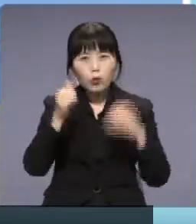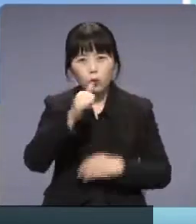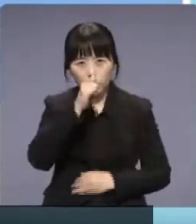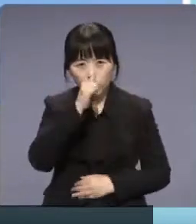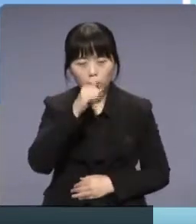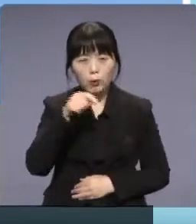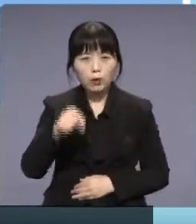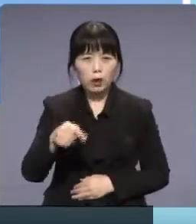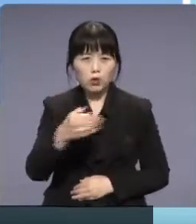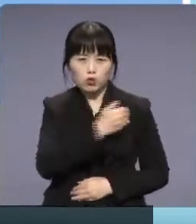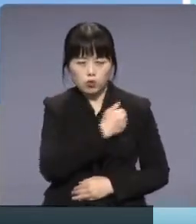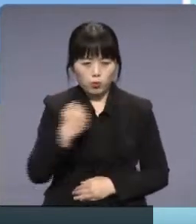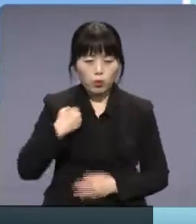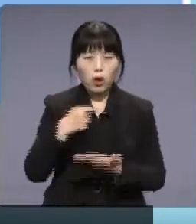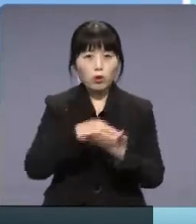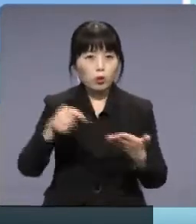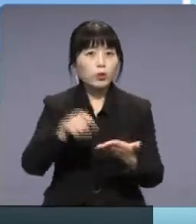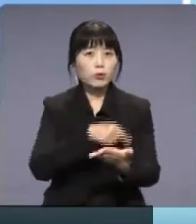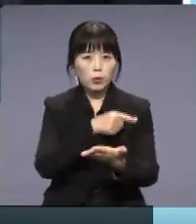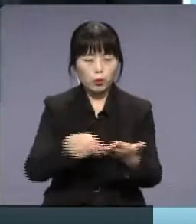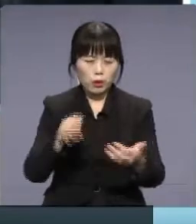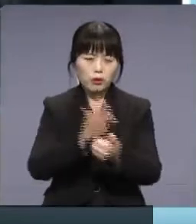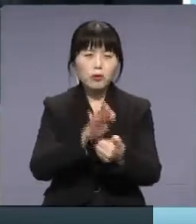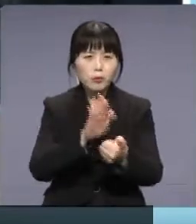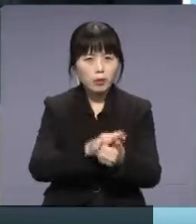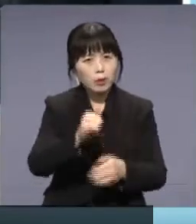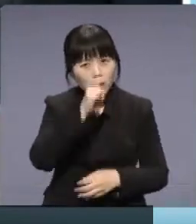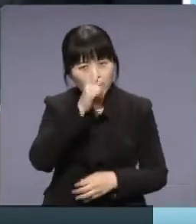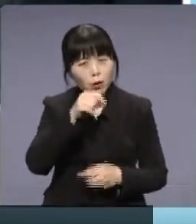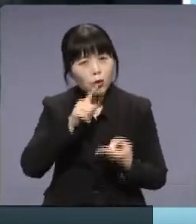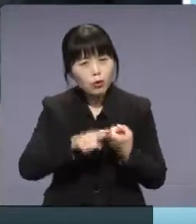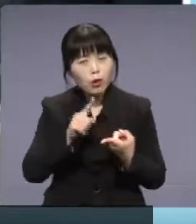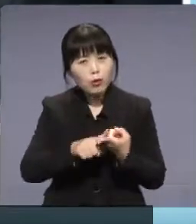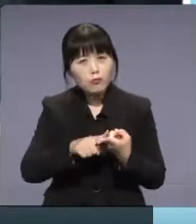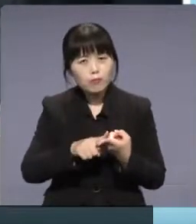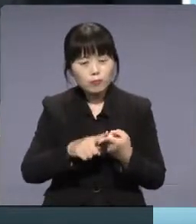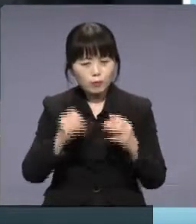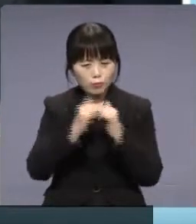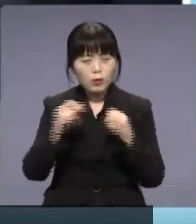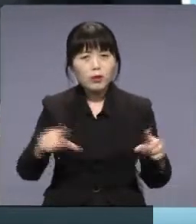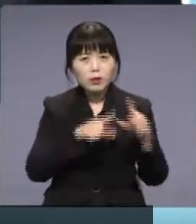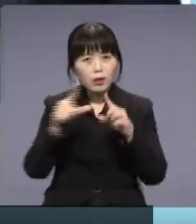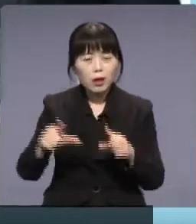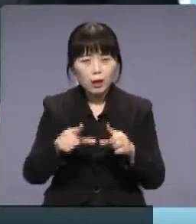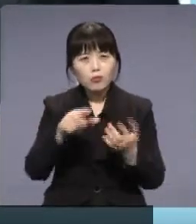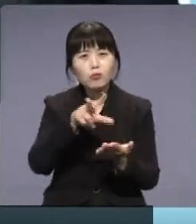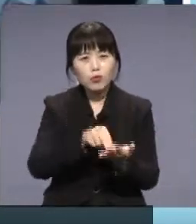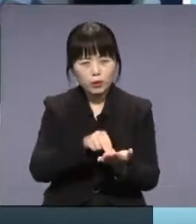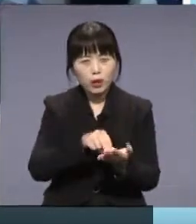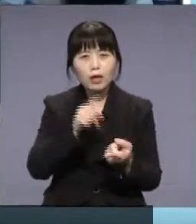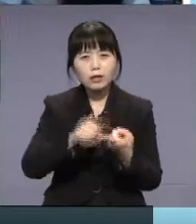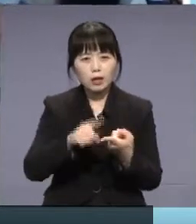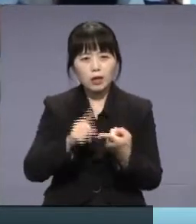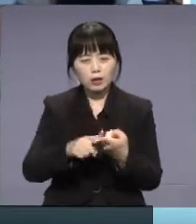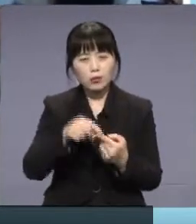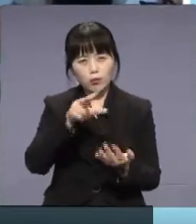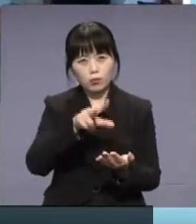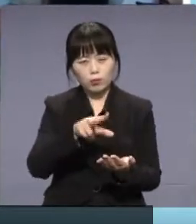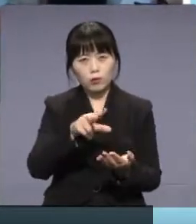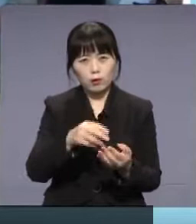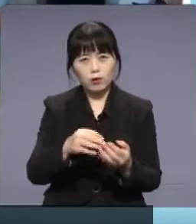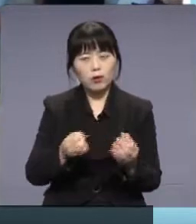대해서 충분한 손실 보상이나 아니면 그런 뒷받침들이 있었는지에 대한 그런 민생적인 문제들이 사실 이제 문제였던 것 같습니다.